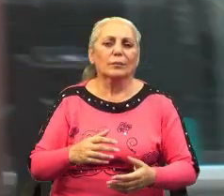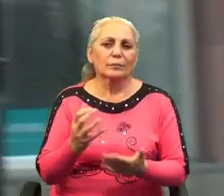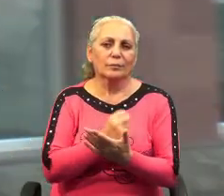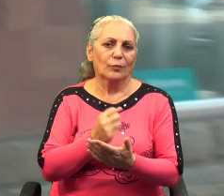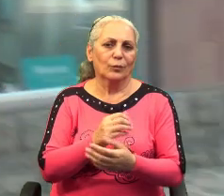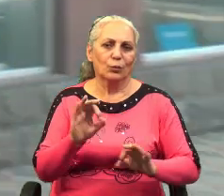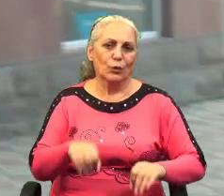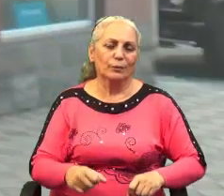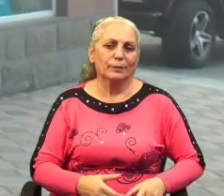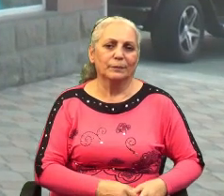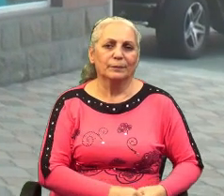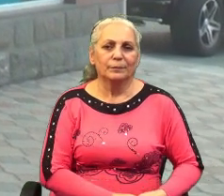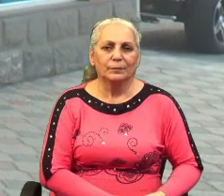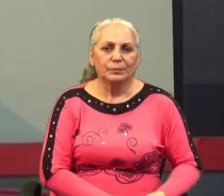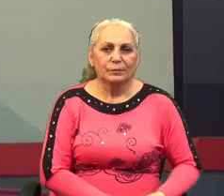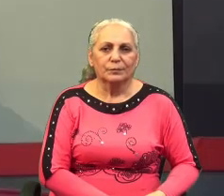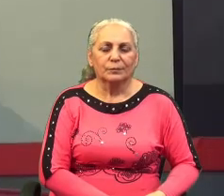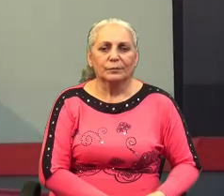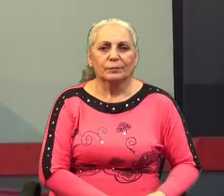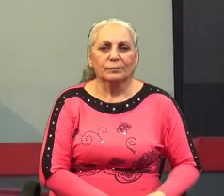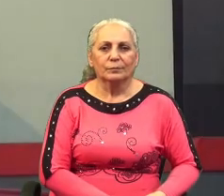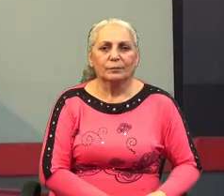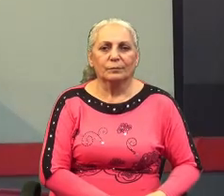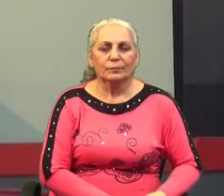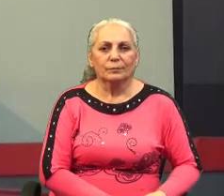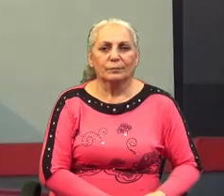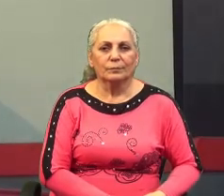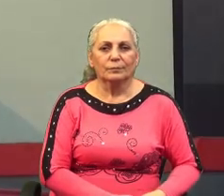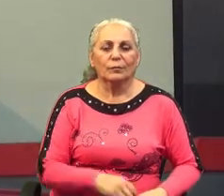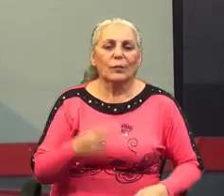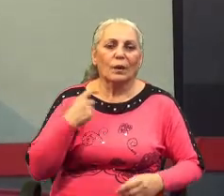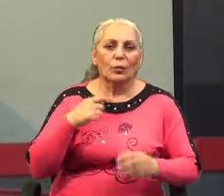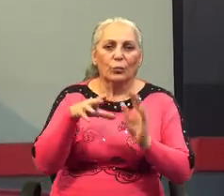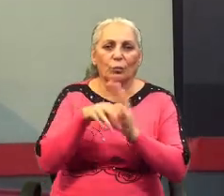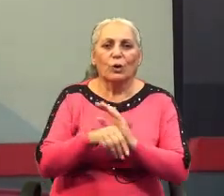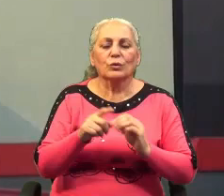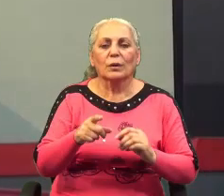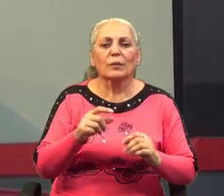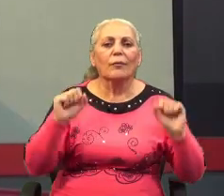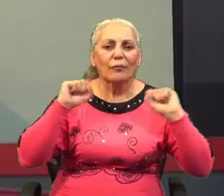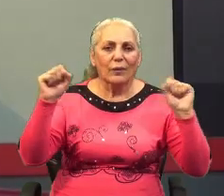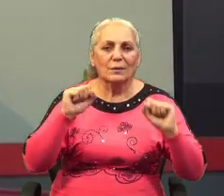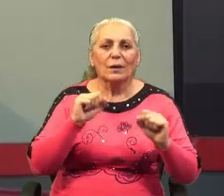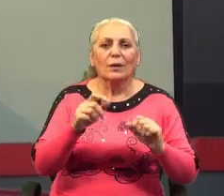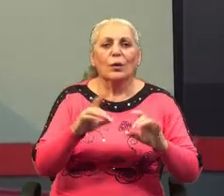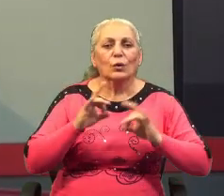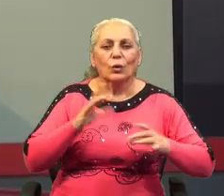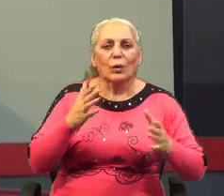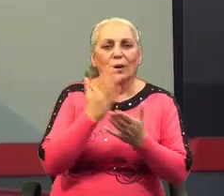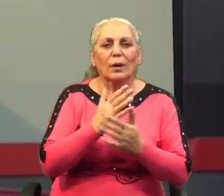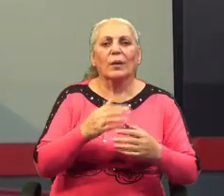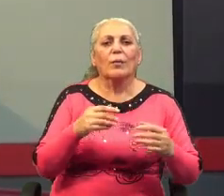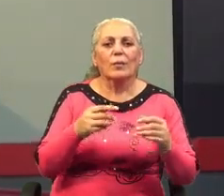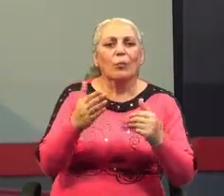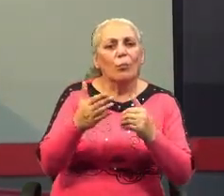Տաթևակոփյան, Մեր Տաթևոսյան, Մոնորակ։ Այլ թեմաներից, Վանաձորում անցեկացվել մարզական փառատոն, մոտ 10 մարզաձևերում իրենց